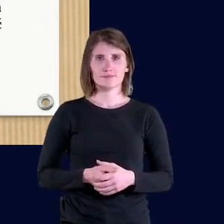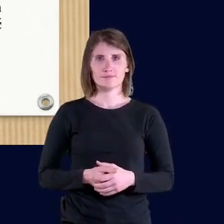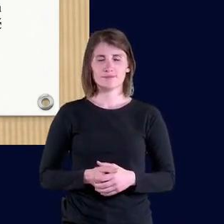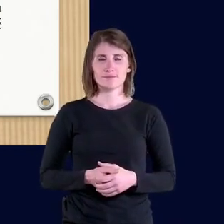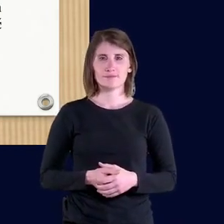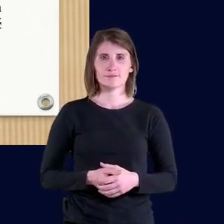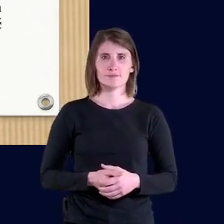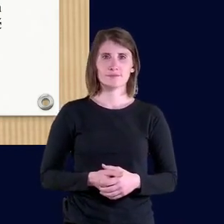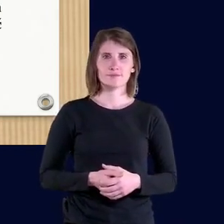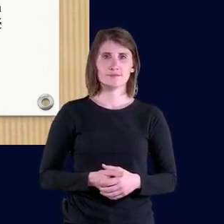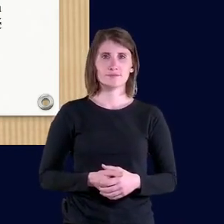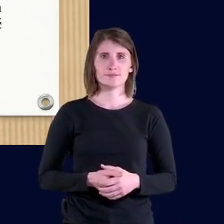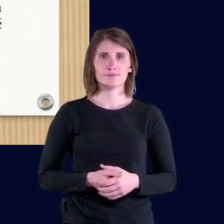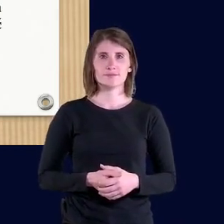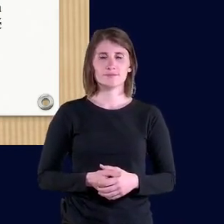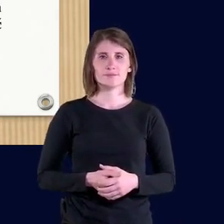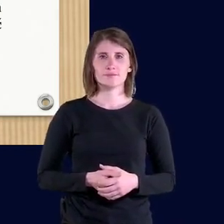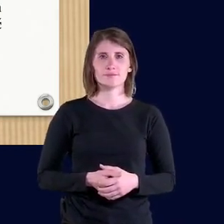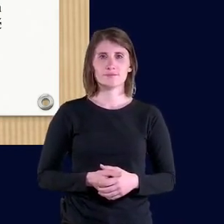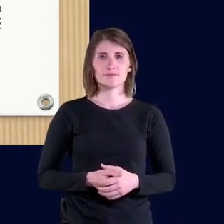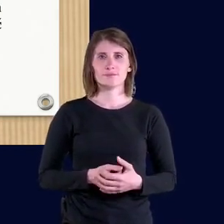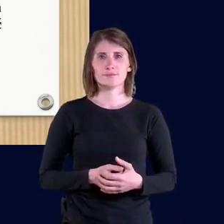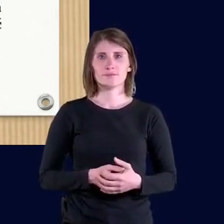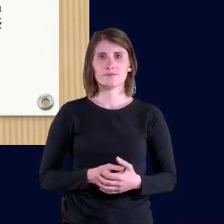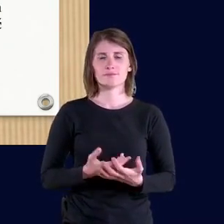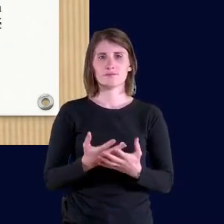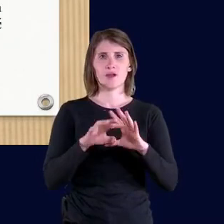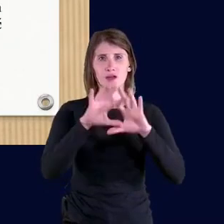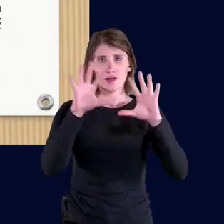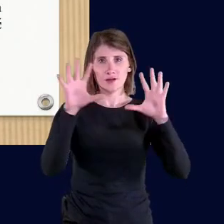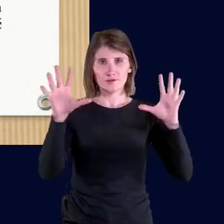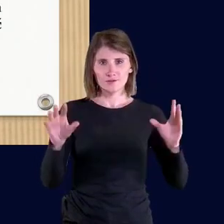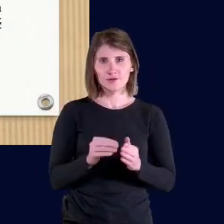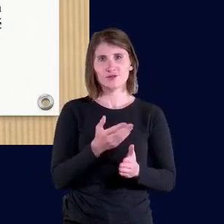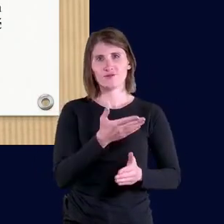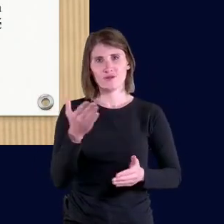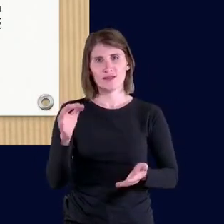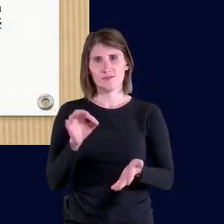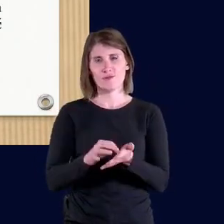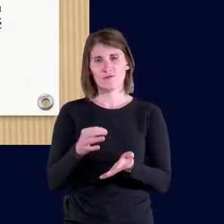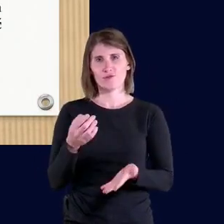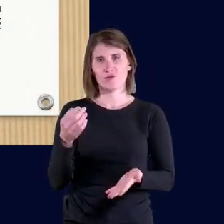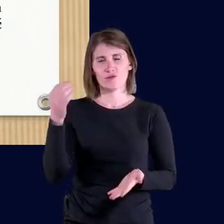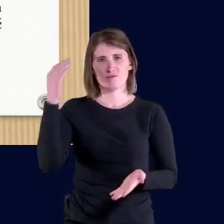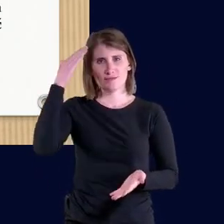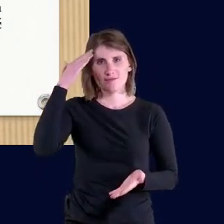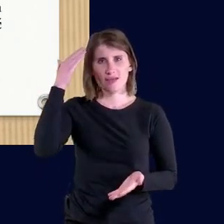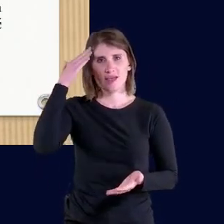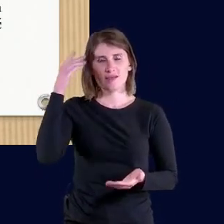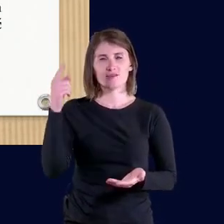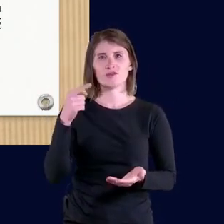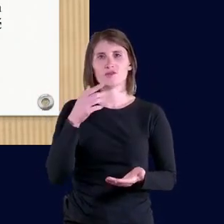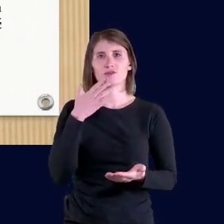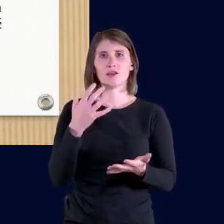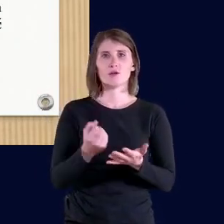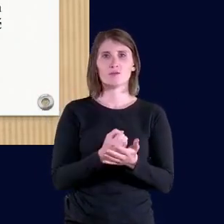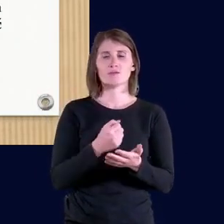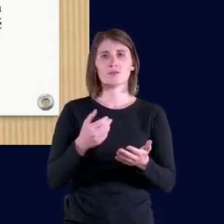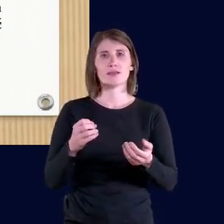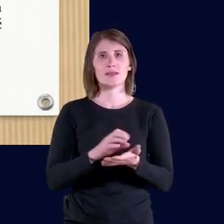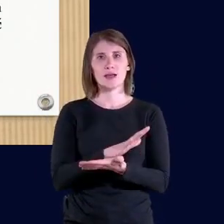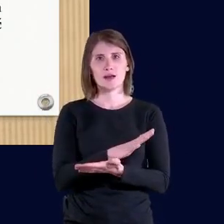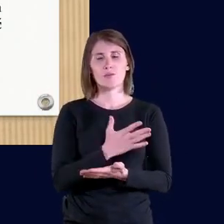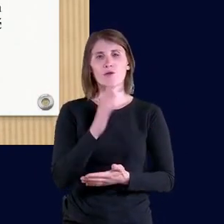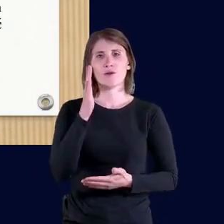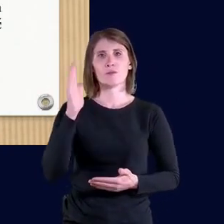3D wszyscy państwo zapewne słyszeli i korzystali z z tej darmowej biblioteki